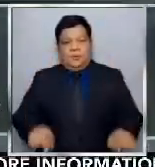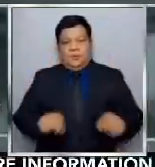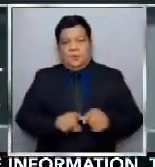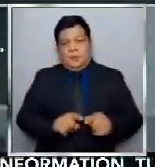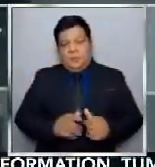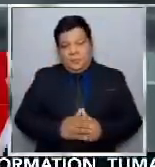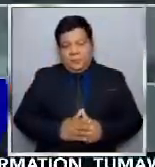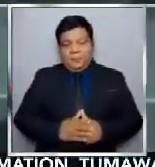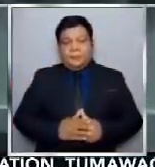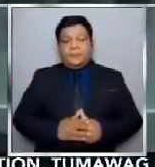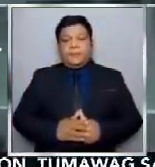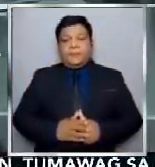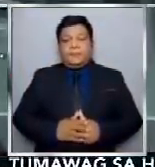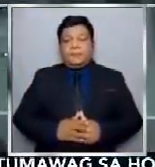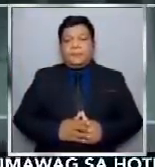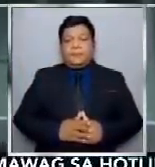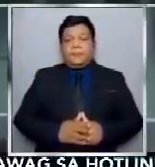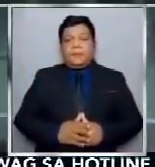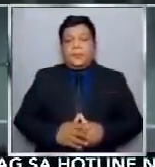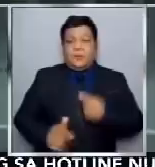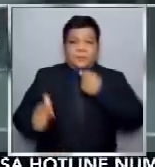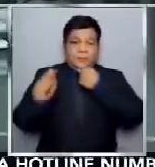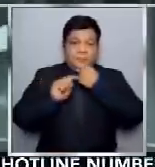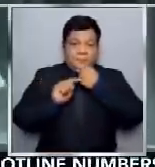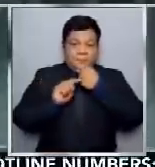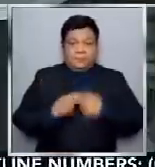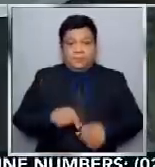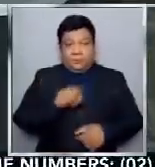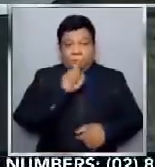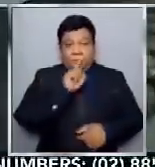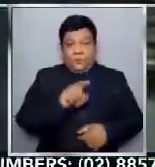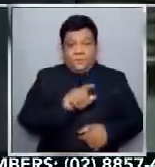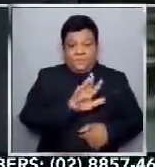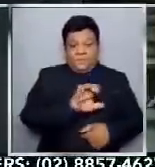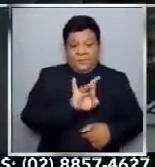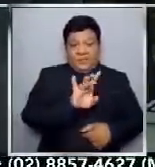Halos 587,000 sa mga sinira ay official ballots.